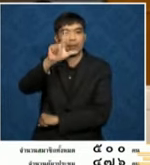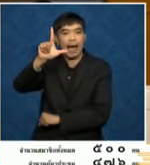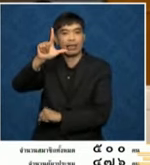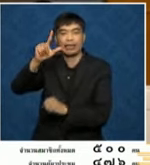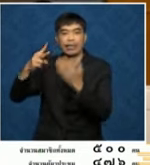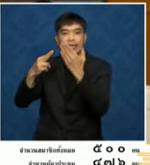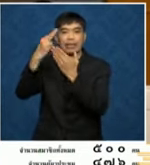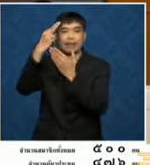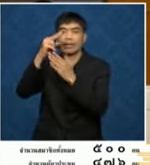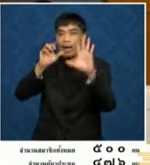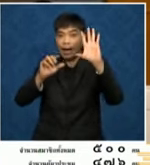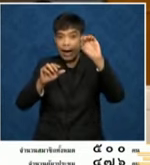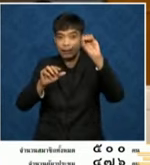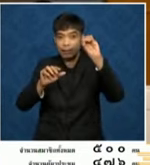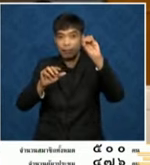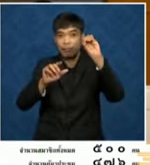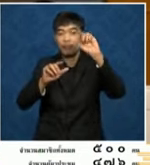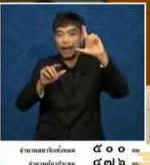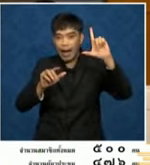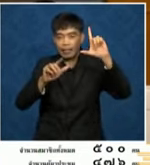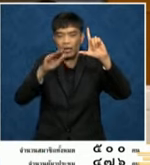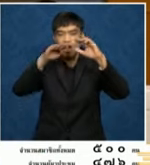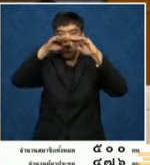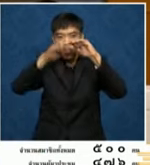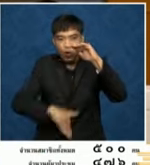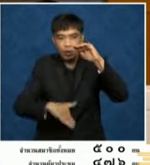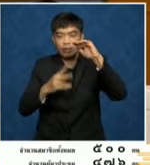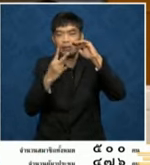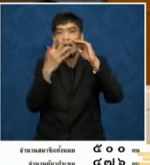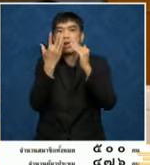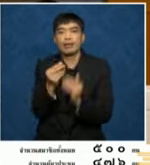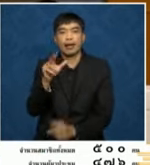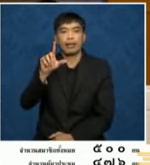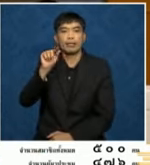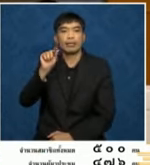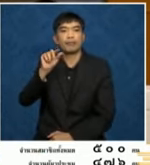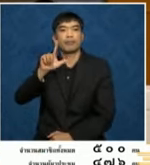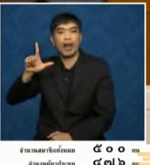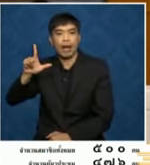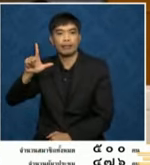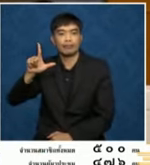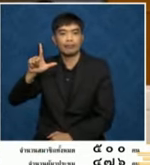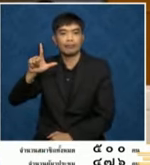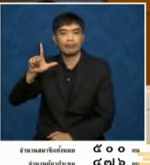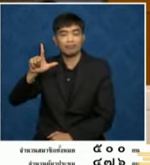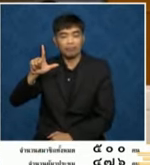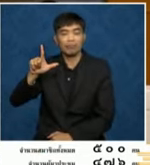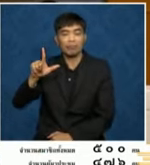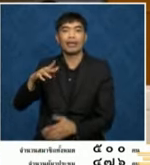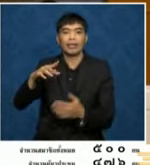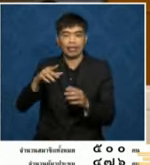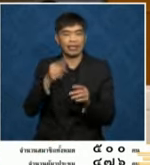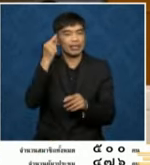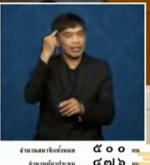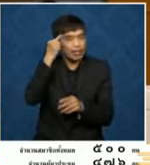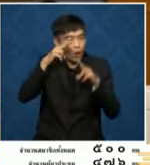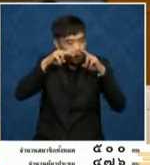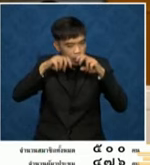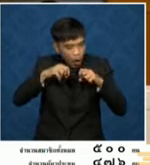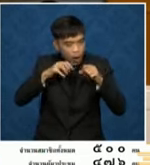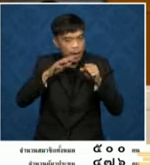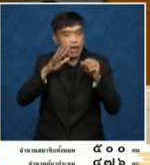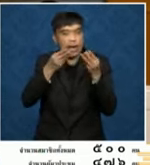ะครับก็คงเหลืออยู่ประมาณ20ล้านนี่เป็นตัวอย่างนึงครับถึงความรอบคอบแล้วก็ก การสอบถามประเด็นต่างๆในคณะอนุกรรม